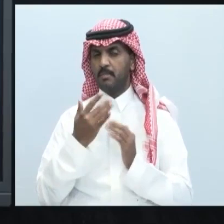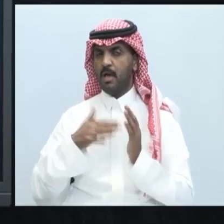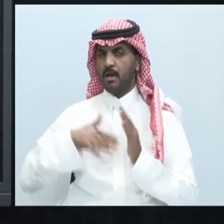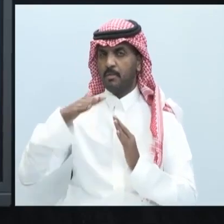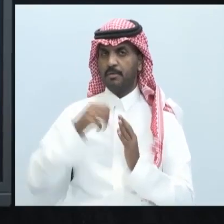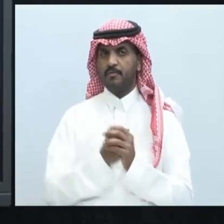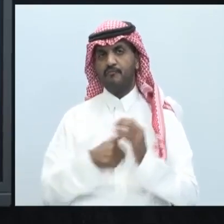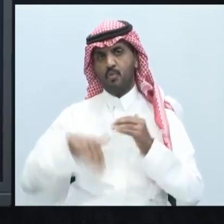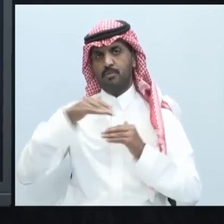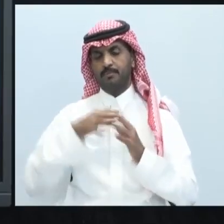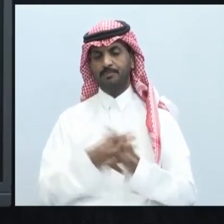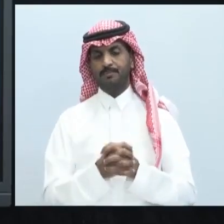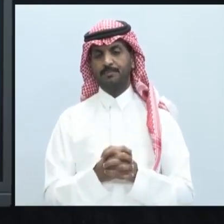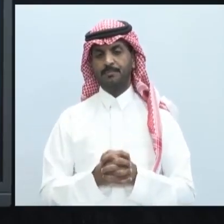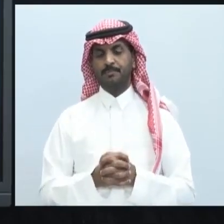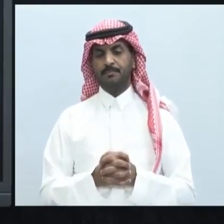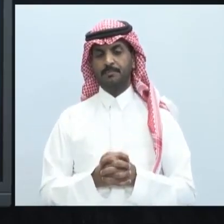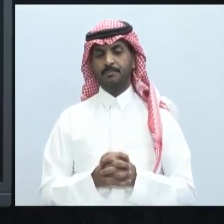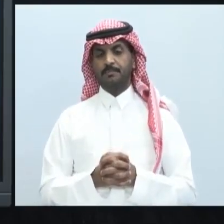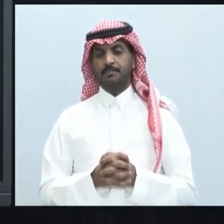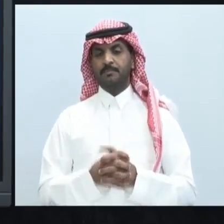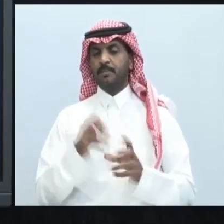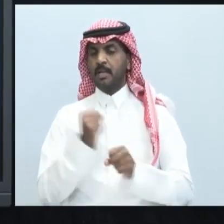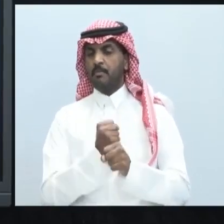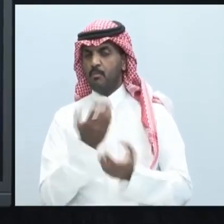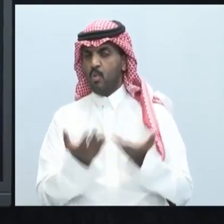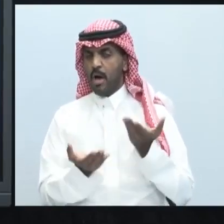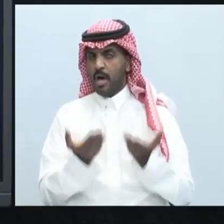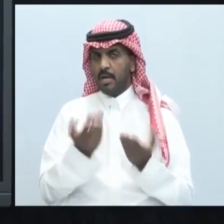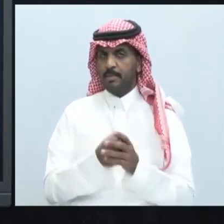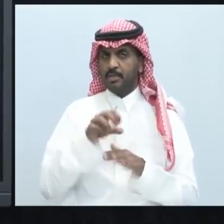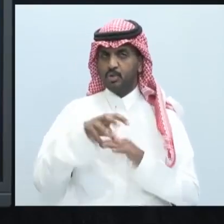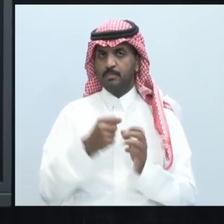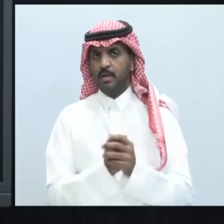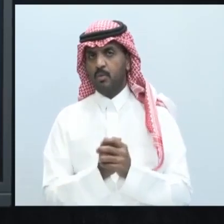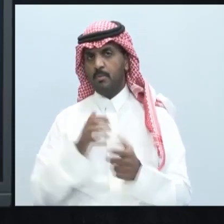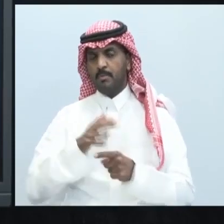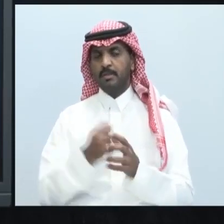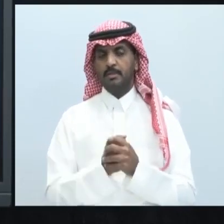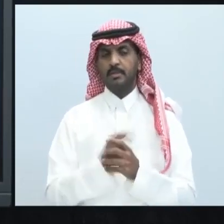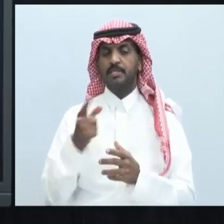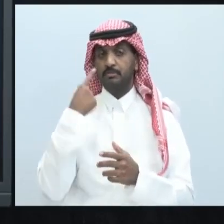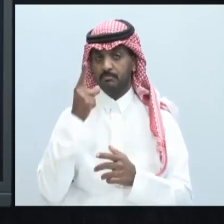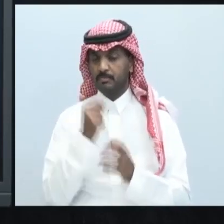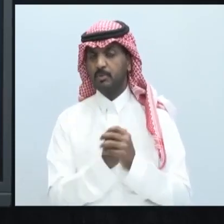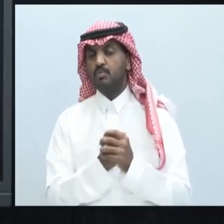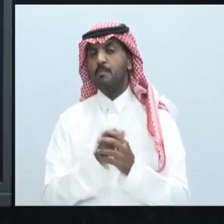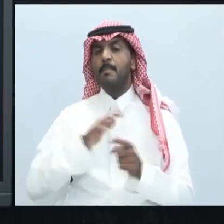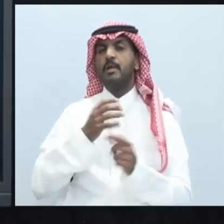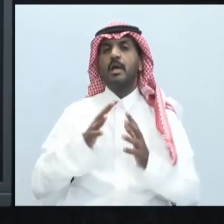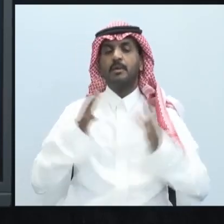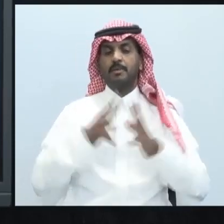قليل فوق المملكه لكن عندما نعمل مقارنه بين الشعبه والمملكه ايهما اكبر نجد ان المملكه هي ماذا